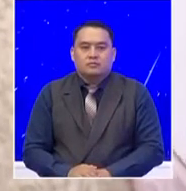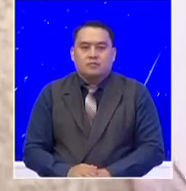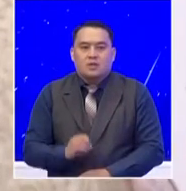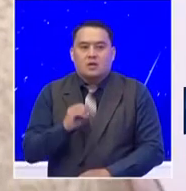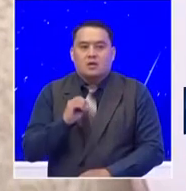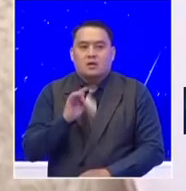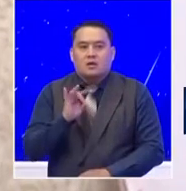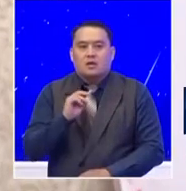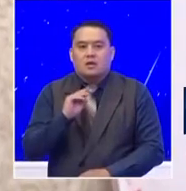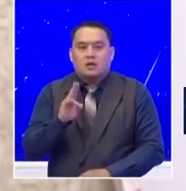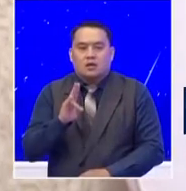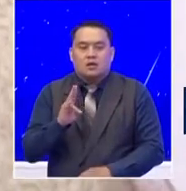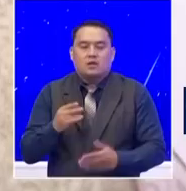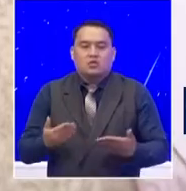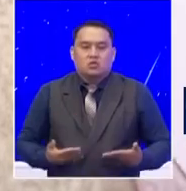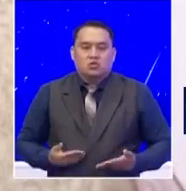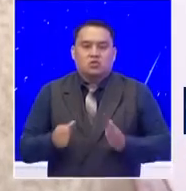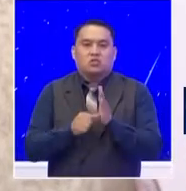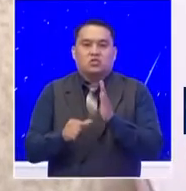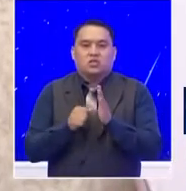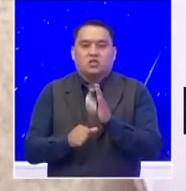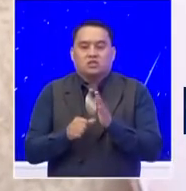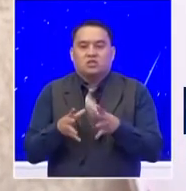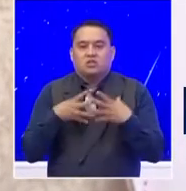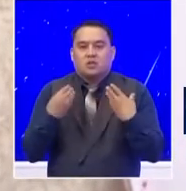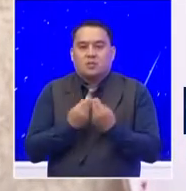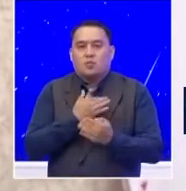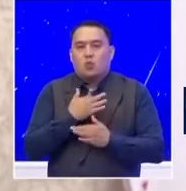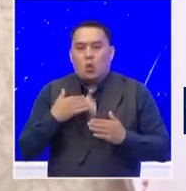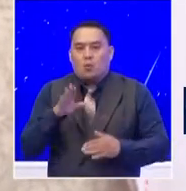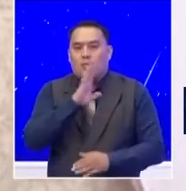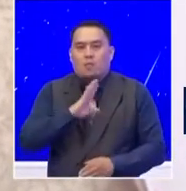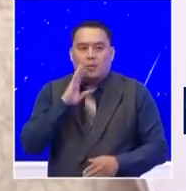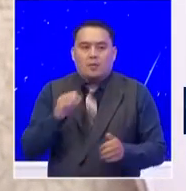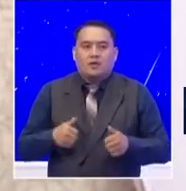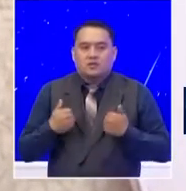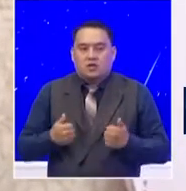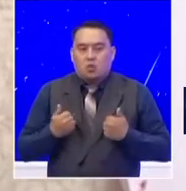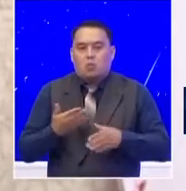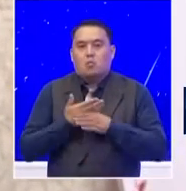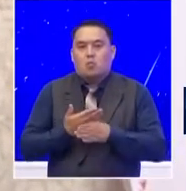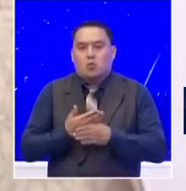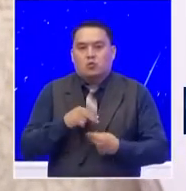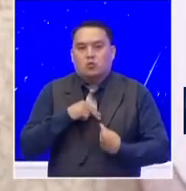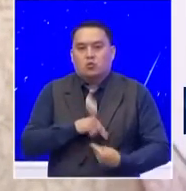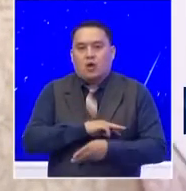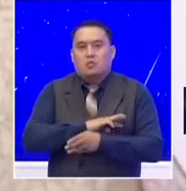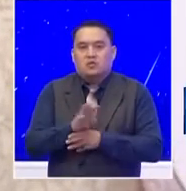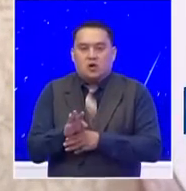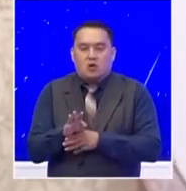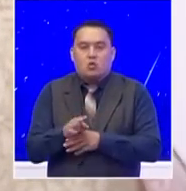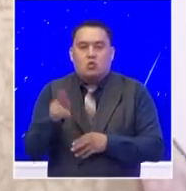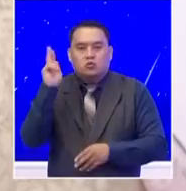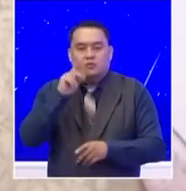Еркинском сельском округе проживает около 60 многодетных семей. Как многодетной матери мы постараемся помочь Жолдыз с трудоустройством. Также до